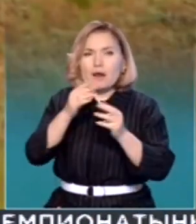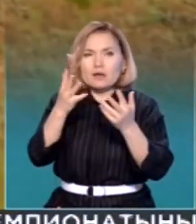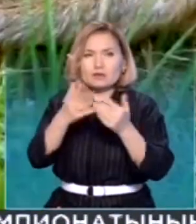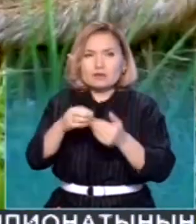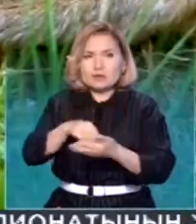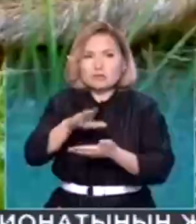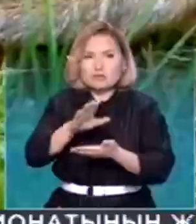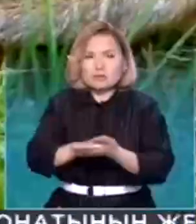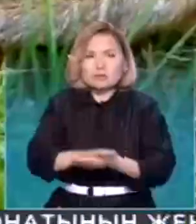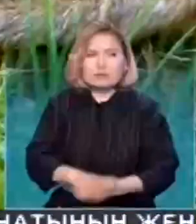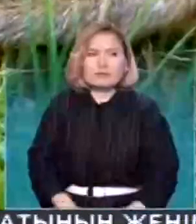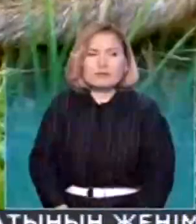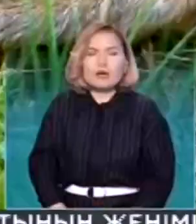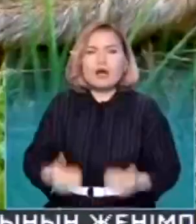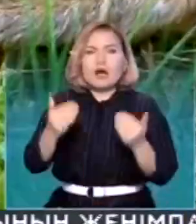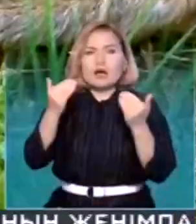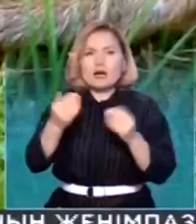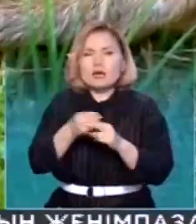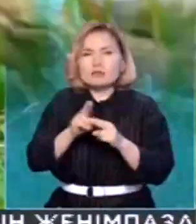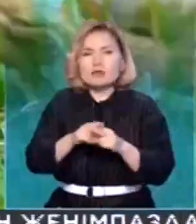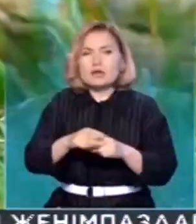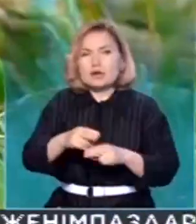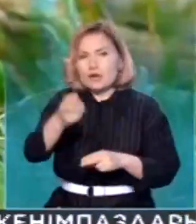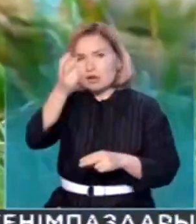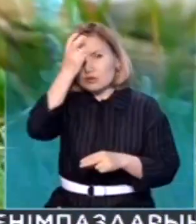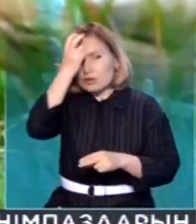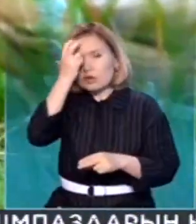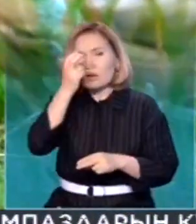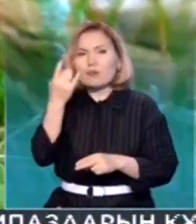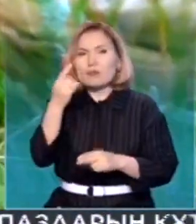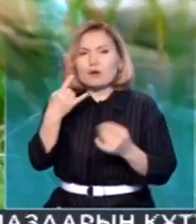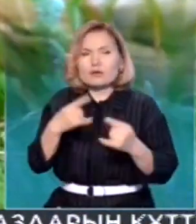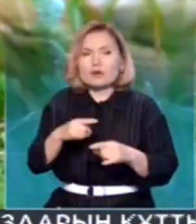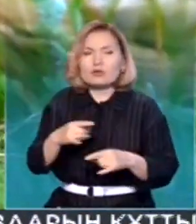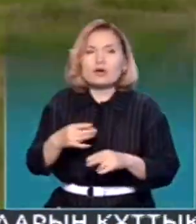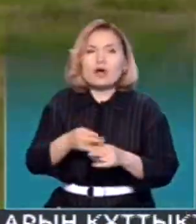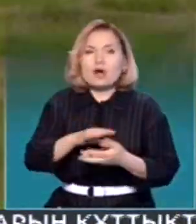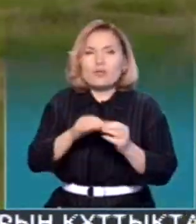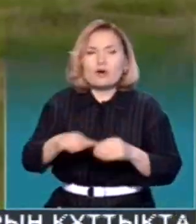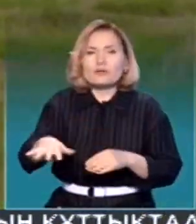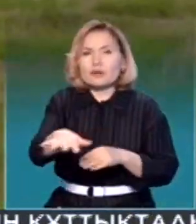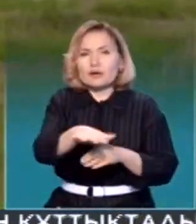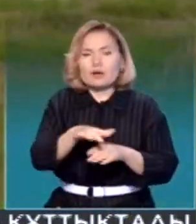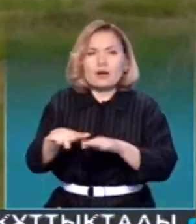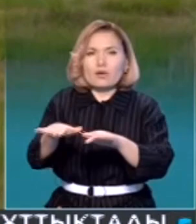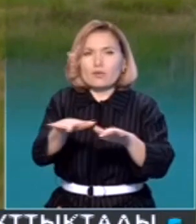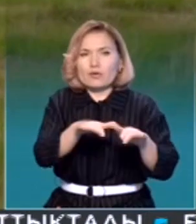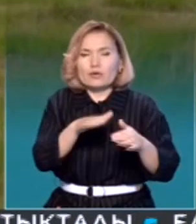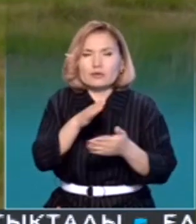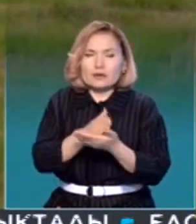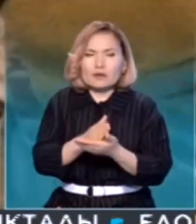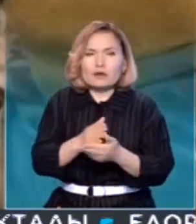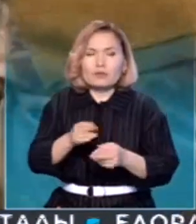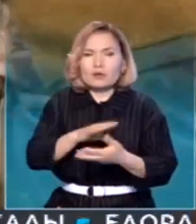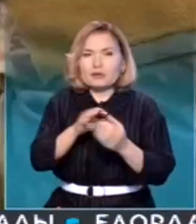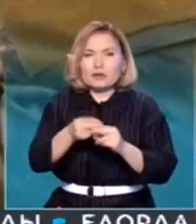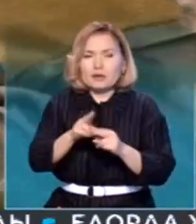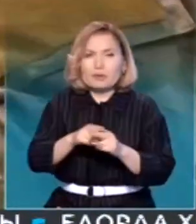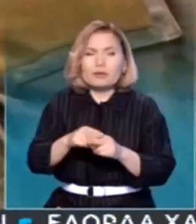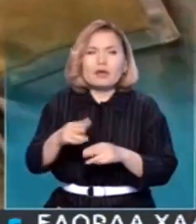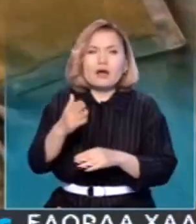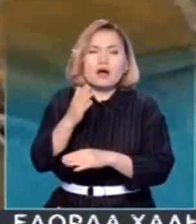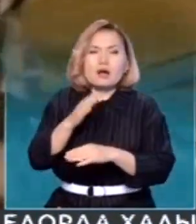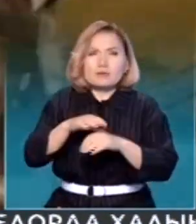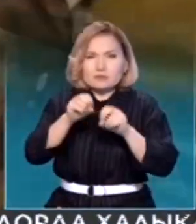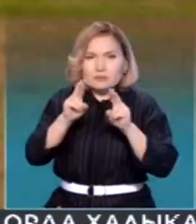жүргіземіз. Қазір киік облыстың 4 ауданын қамтитын 1,7 миллион гектар аумақта көшіп қонып мекендейді. Резерват